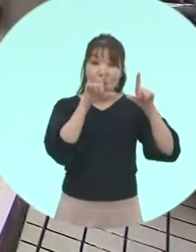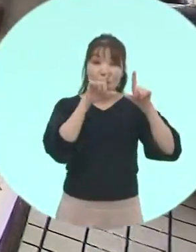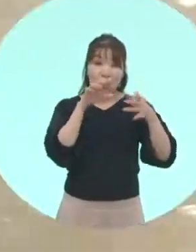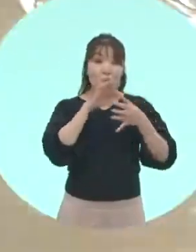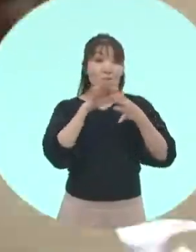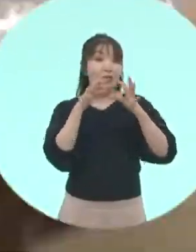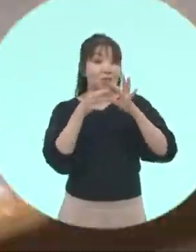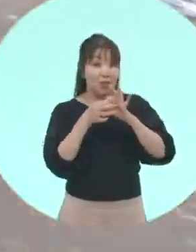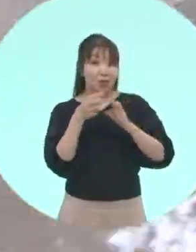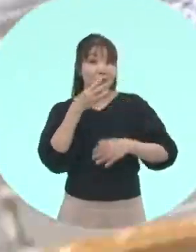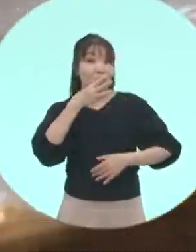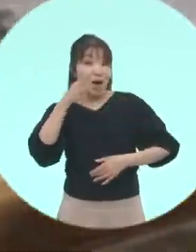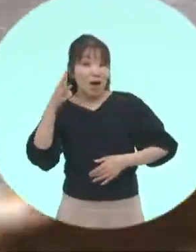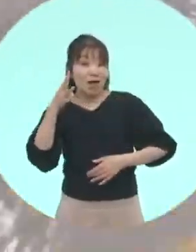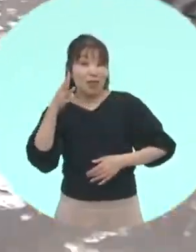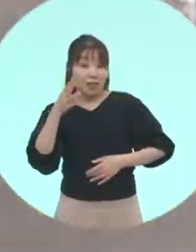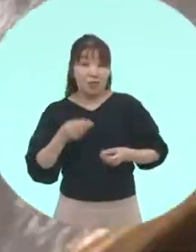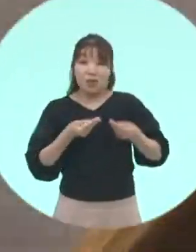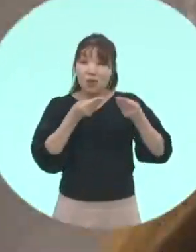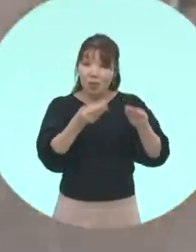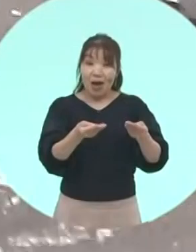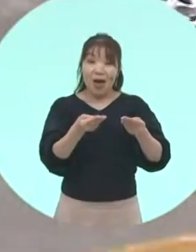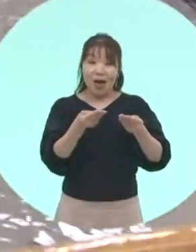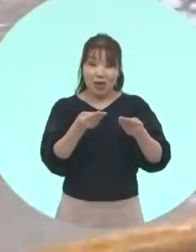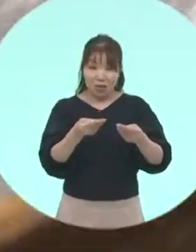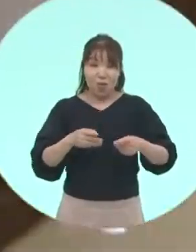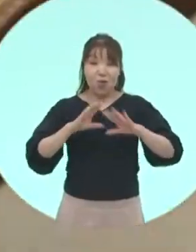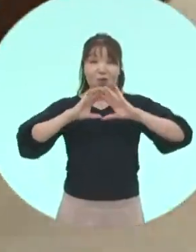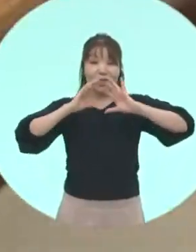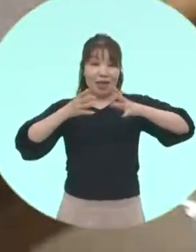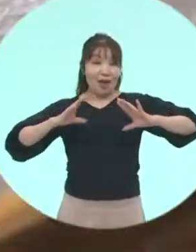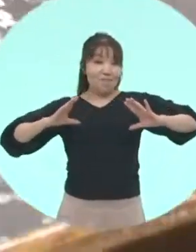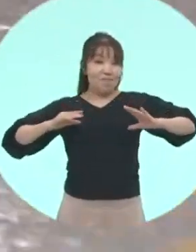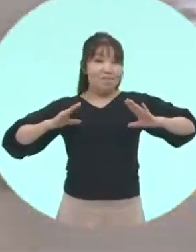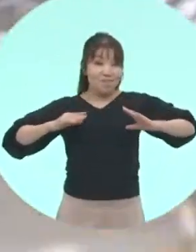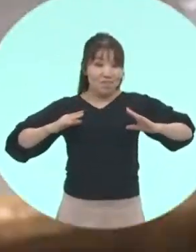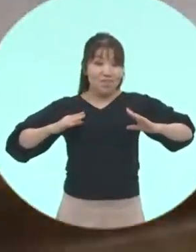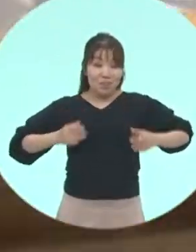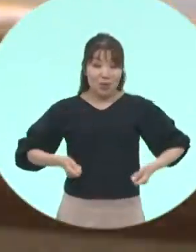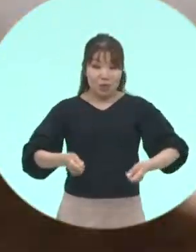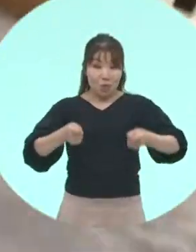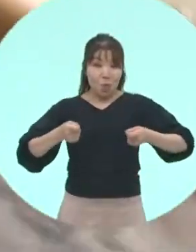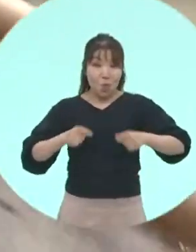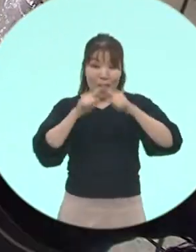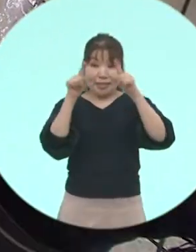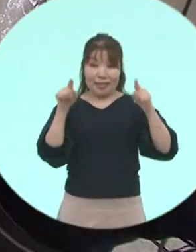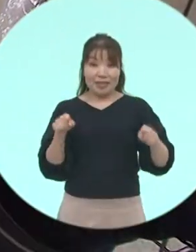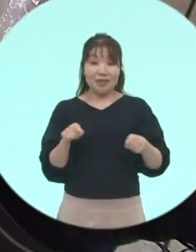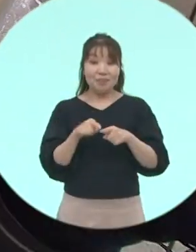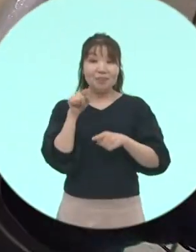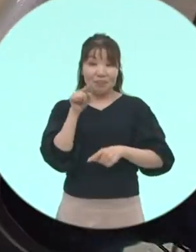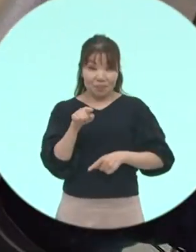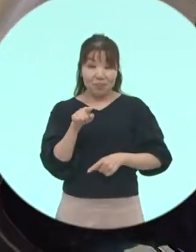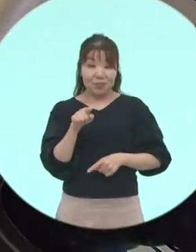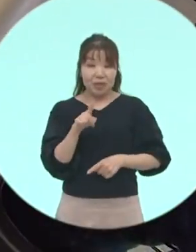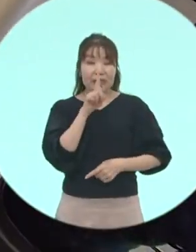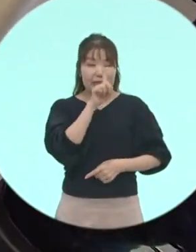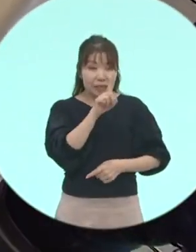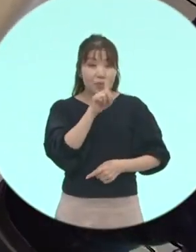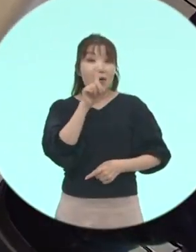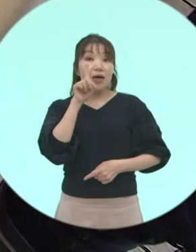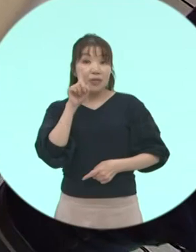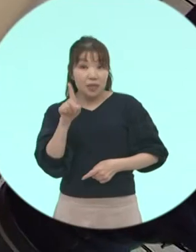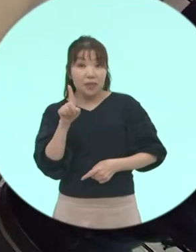ピック・パラリンピックでも使用された世界に誇る美濃和紙、一枚一